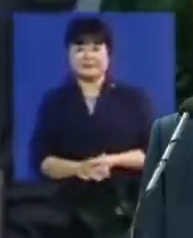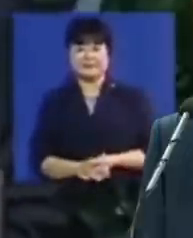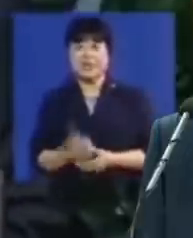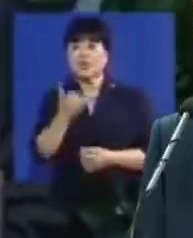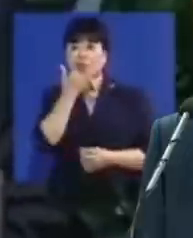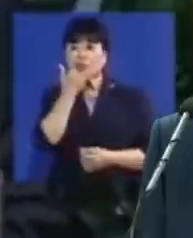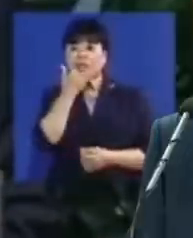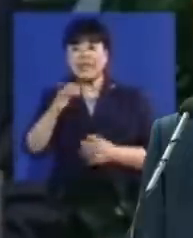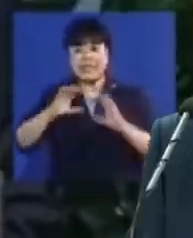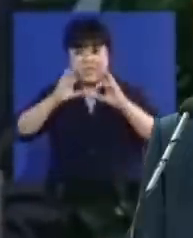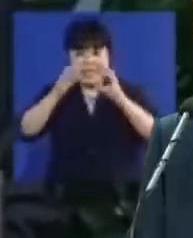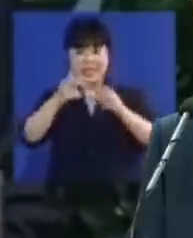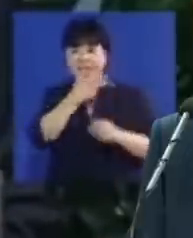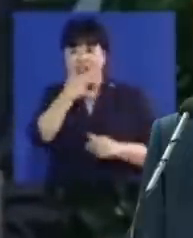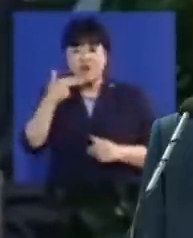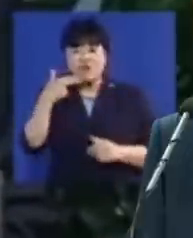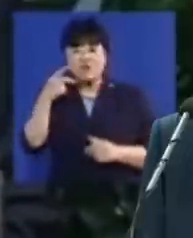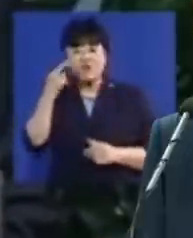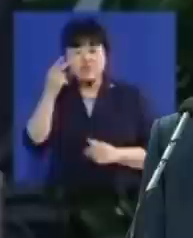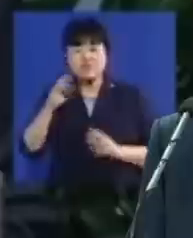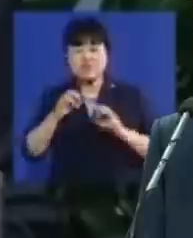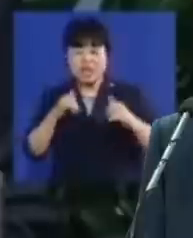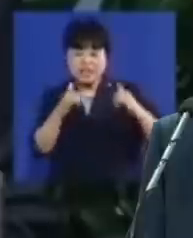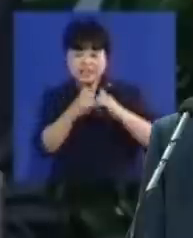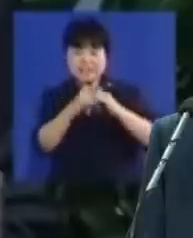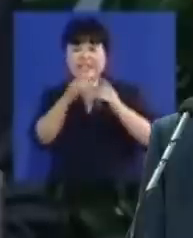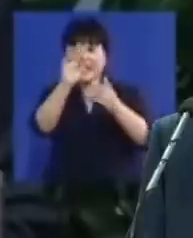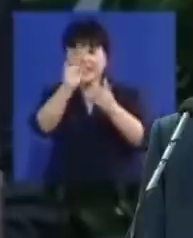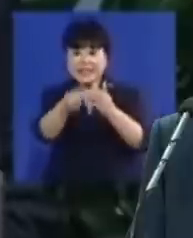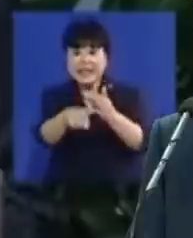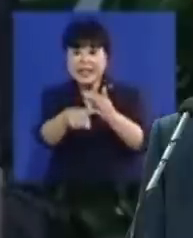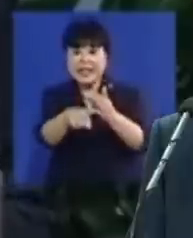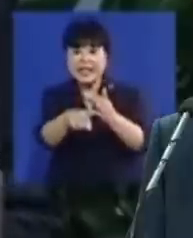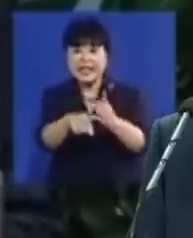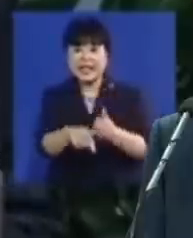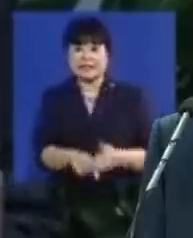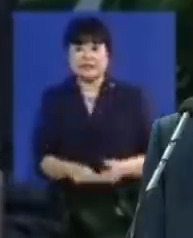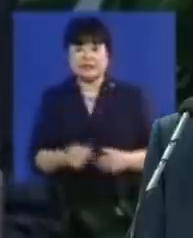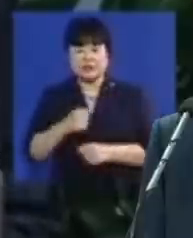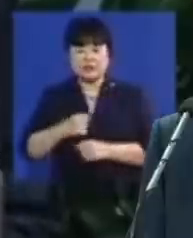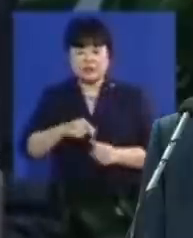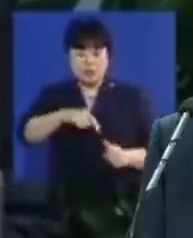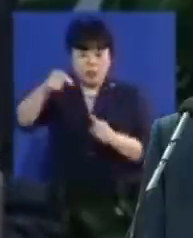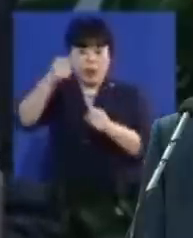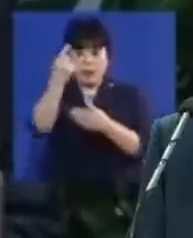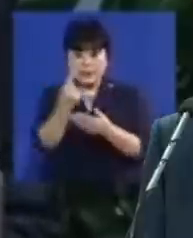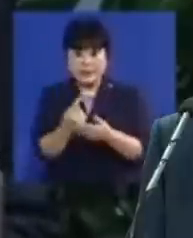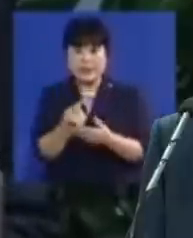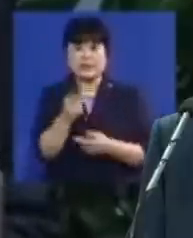독일이 영국과 미국과 전쟁을 할 때 징집을 했는데, 그가